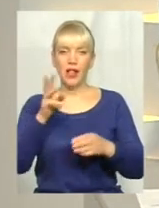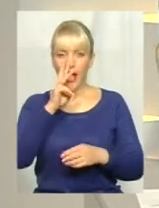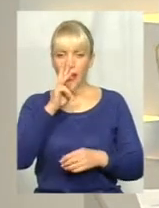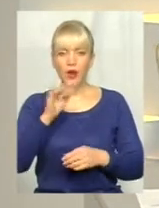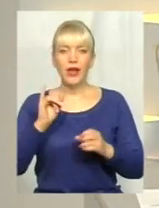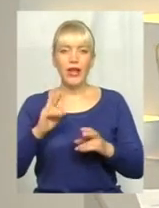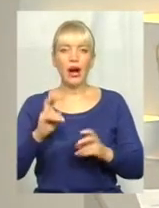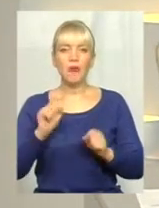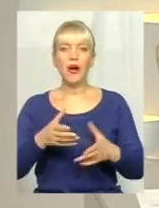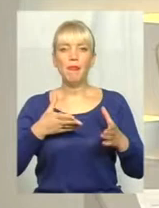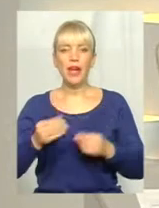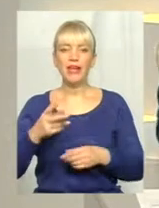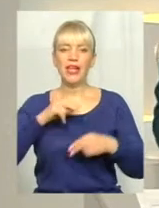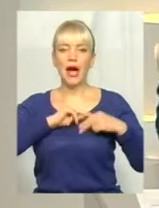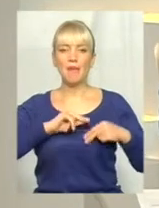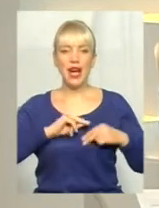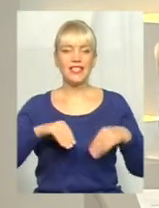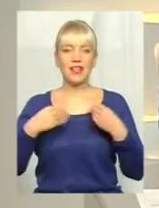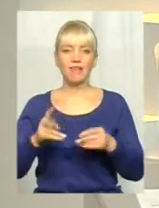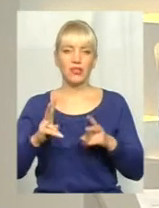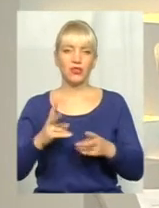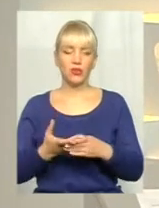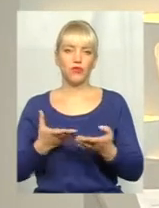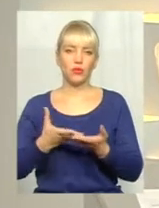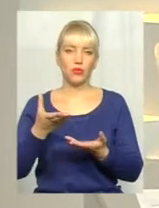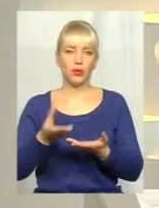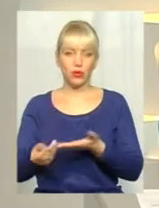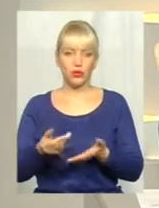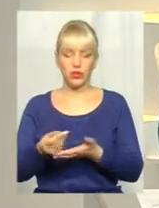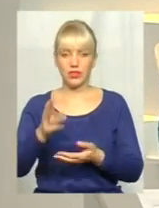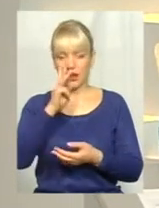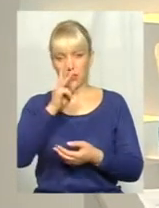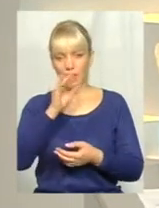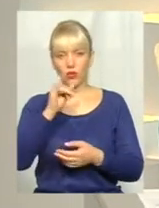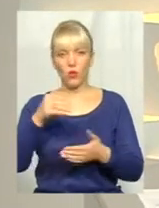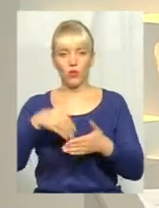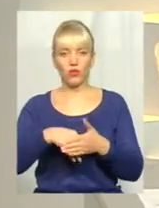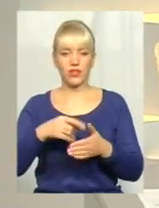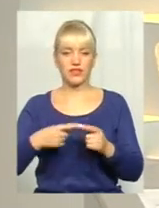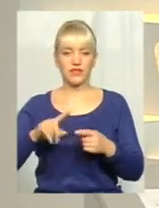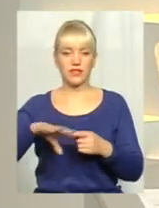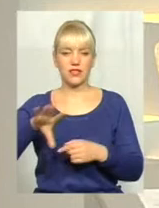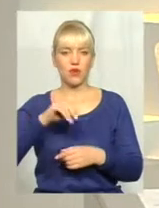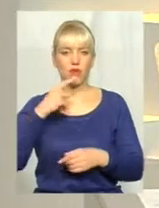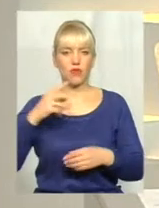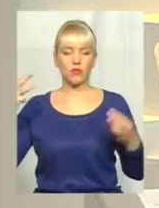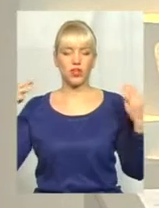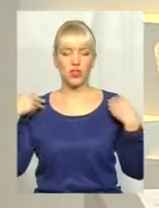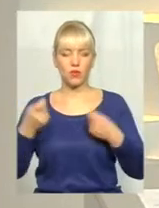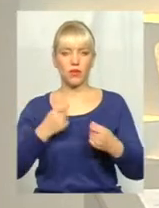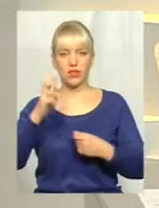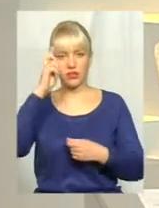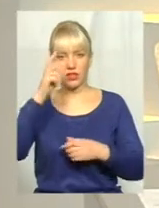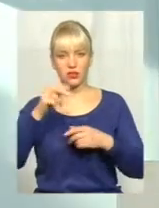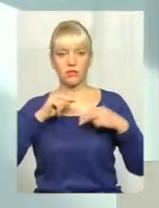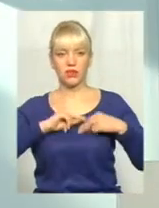вплинути на працедавця, котрий виплачує зарплату в конвертах. Про це все сьогодні говоримо із начальником відділу управління Держпраці у Хмельницькій